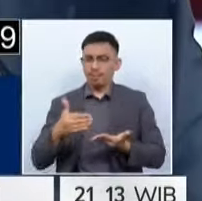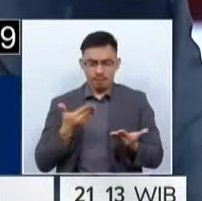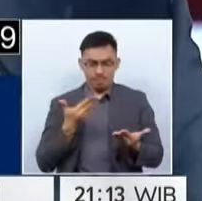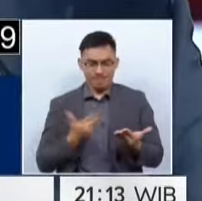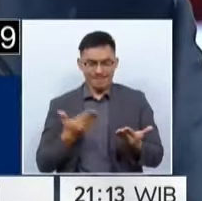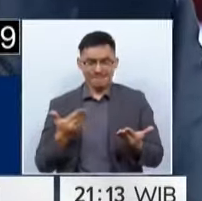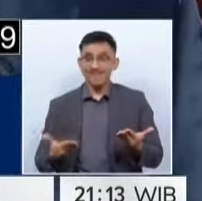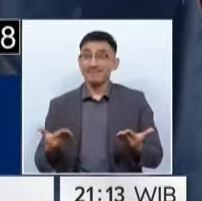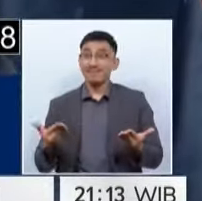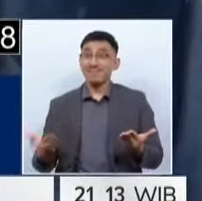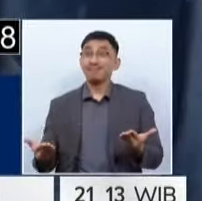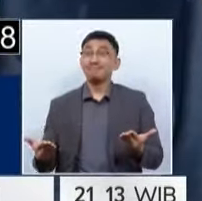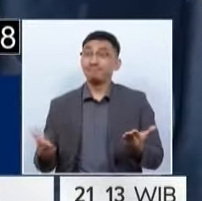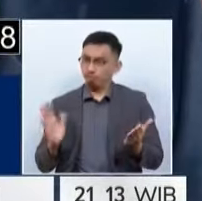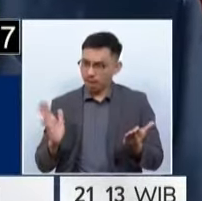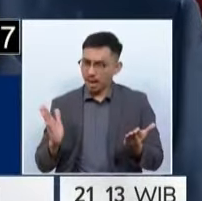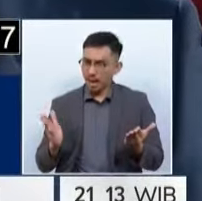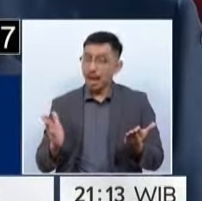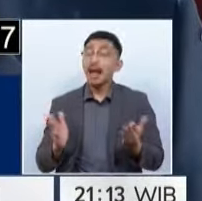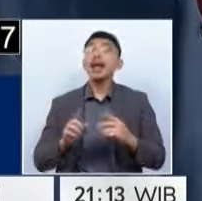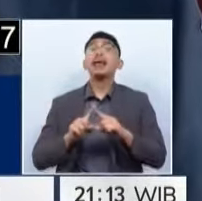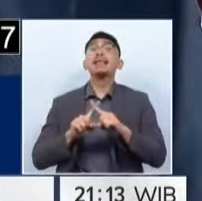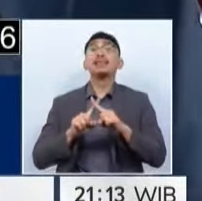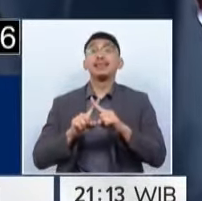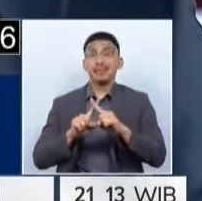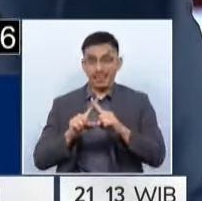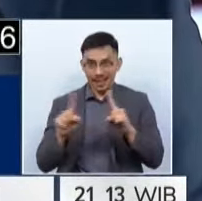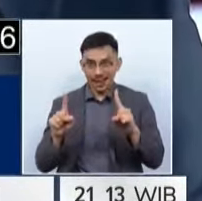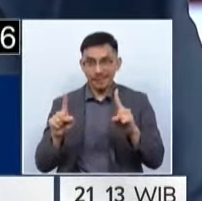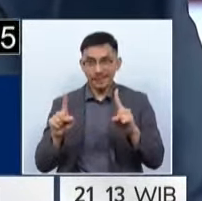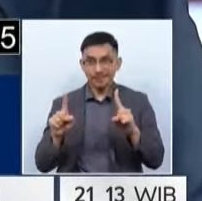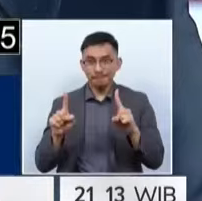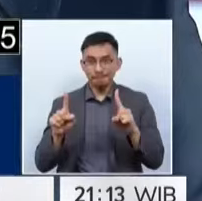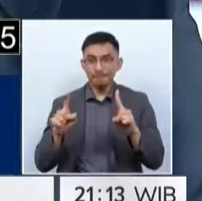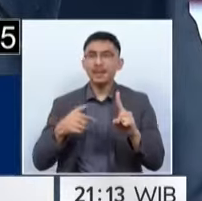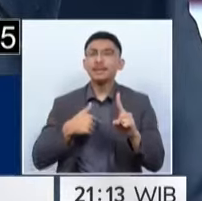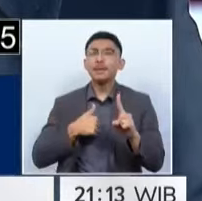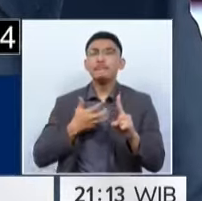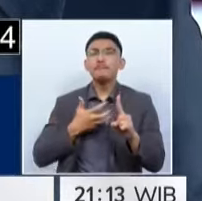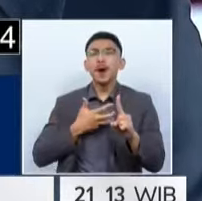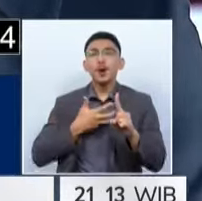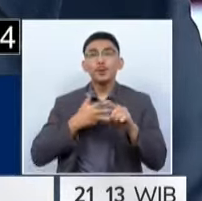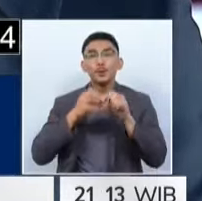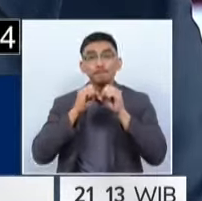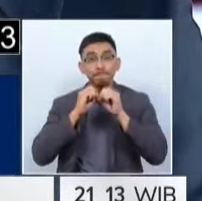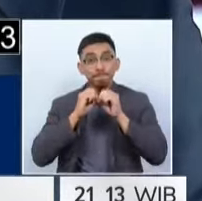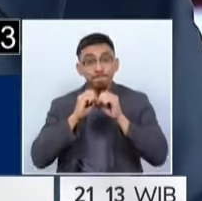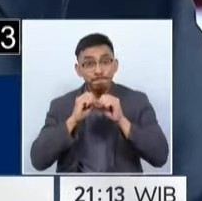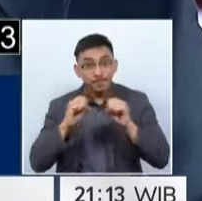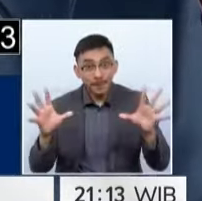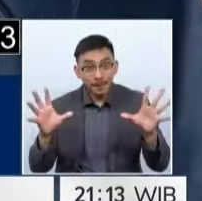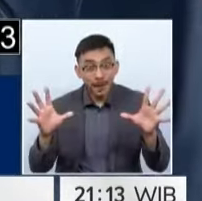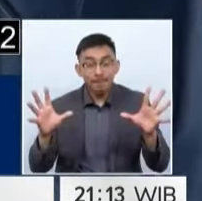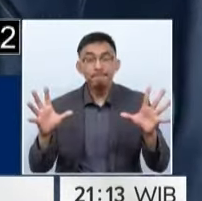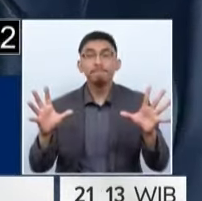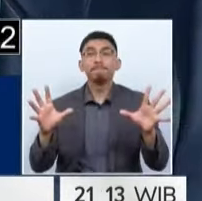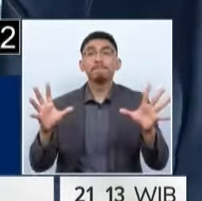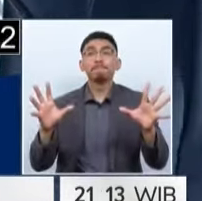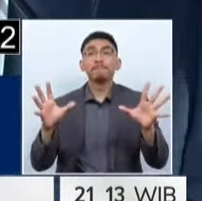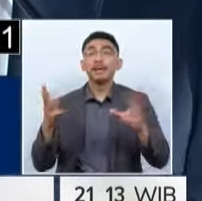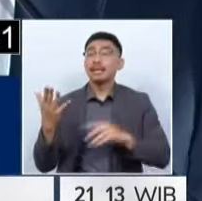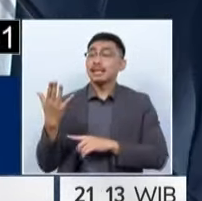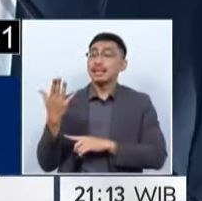satu saja ada yang ingin saya sampaikan dari apa yang tadi sudah